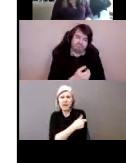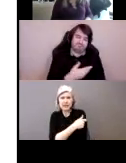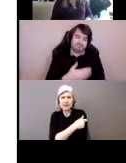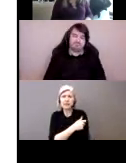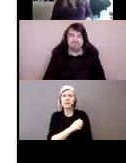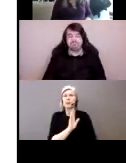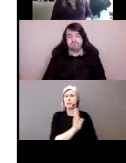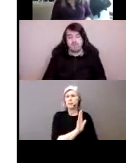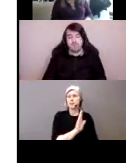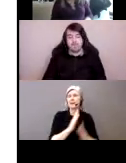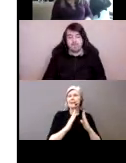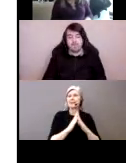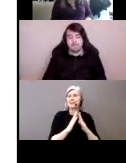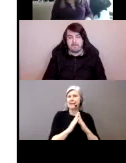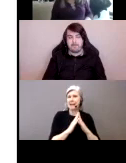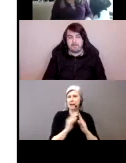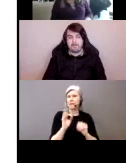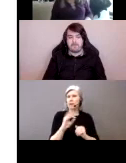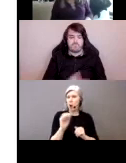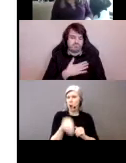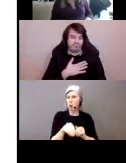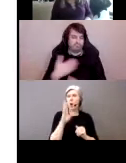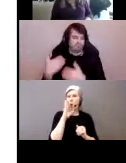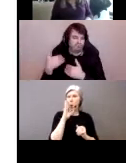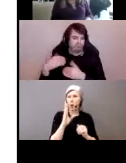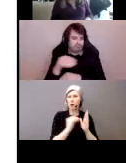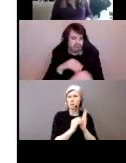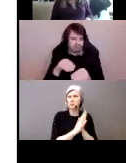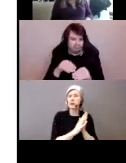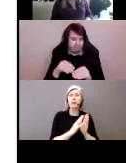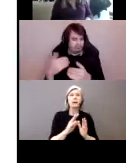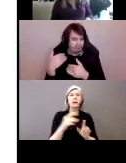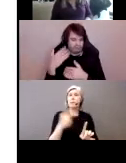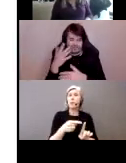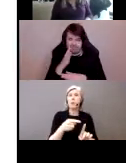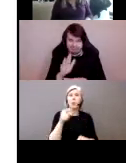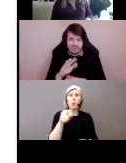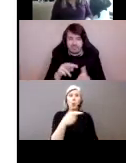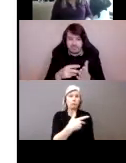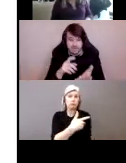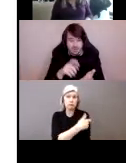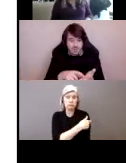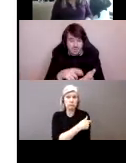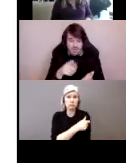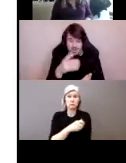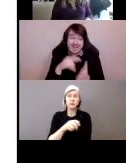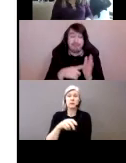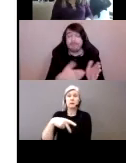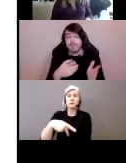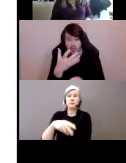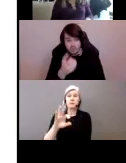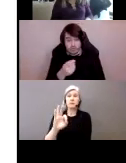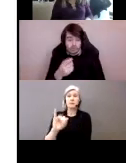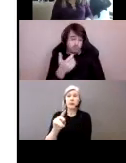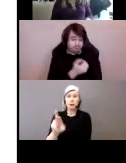Nous gérerons toute la partie logistique à cet effet. Donc, si vous recevez le Pfizer à la première dose, vous recevrez